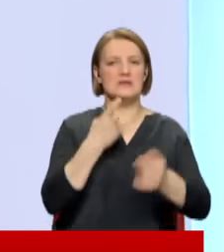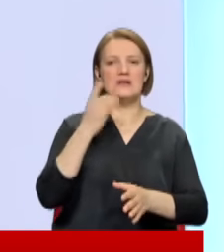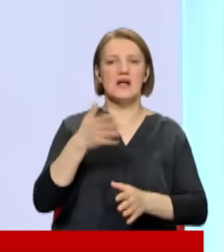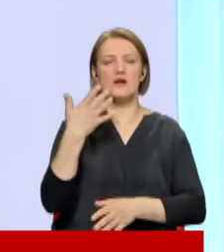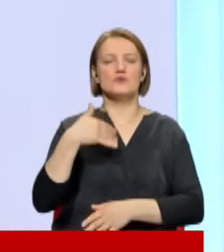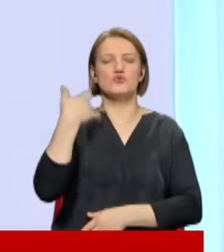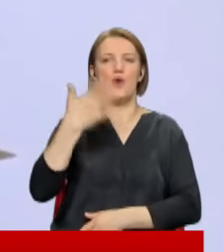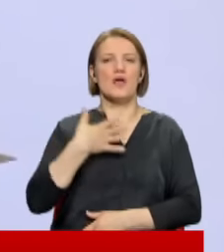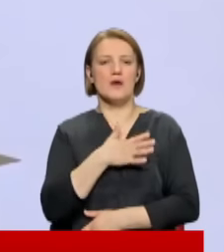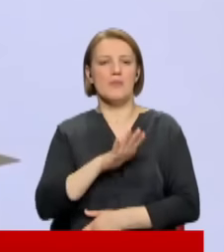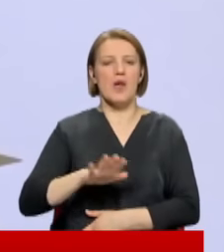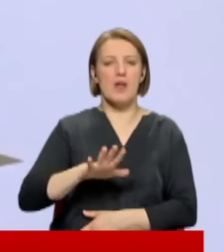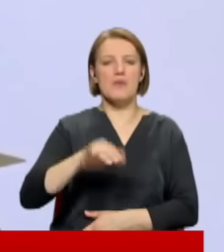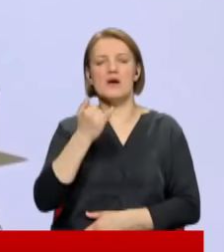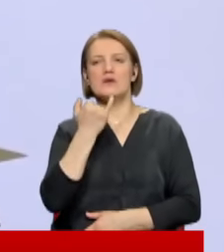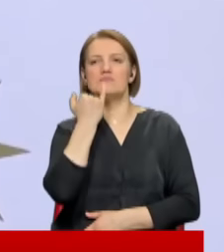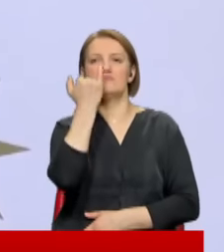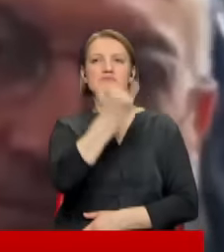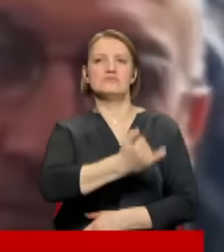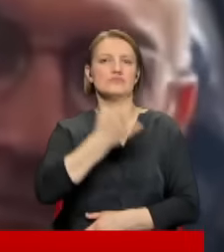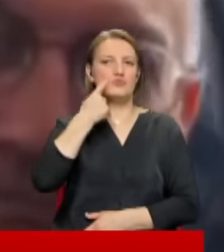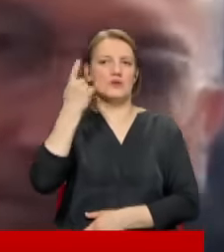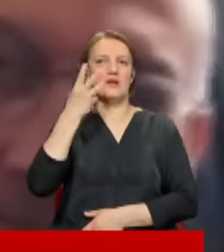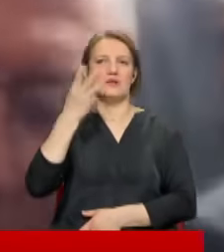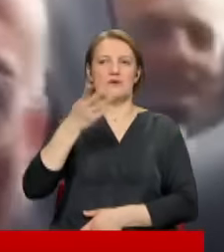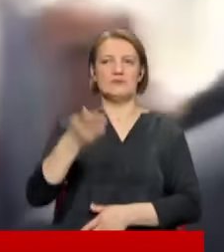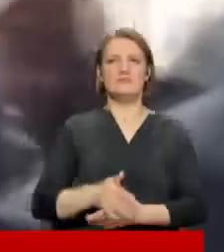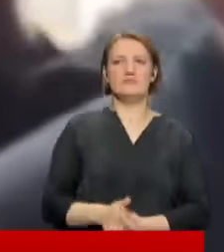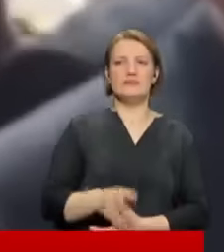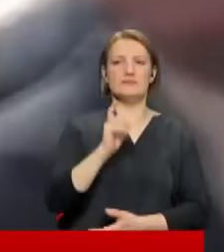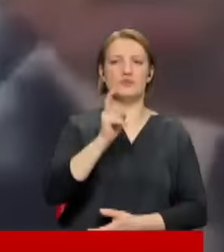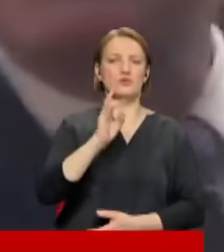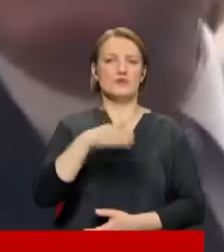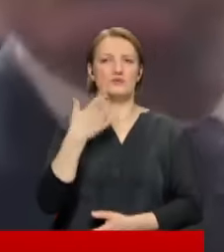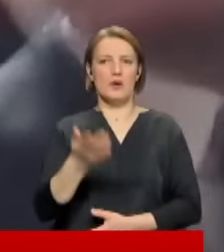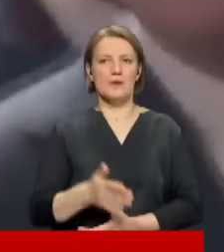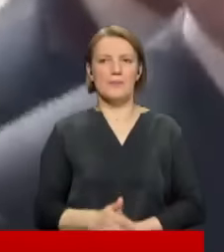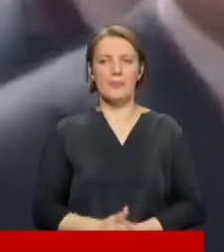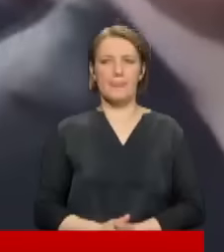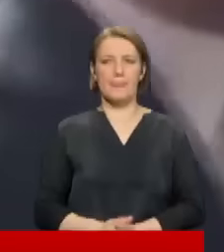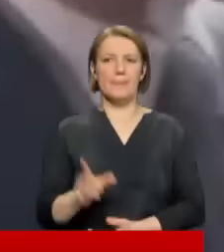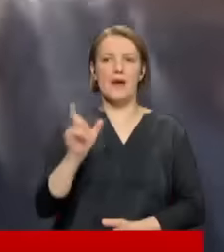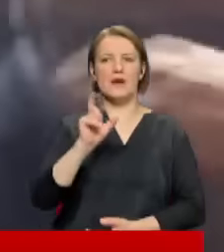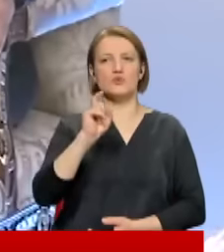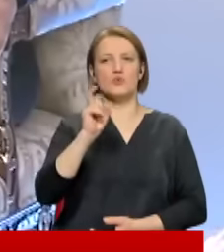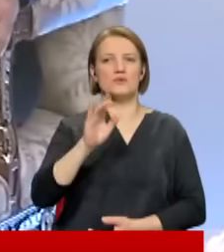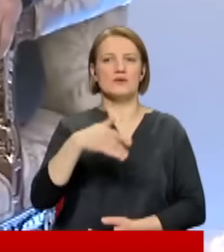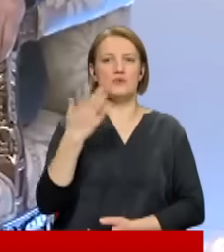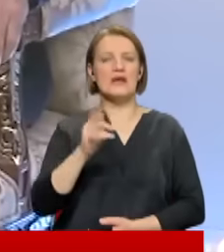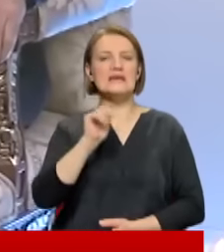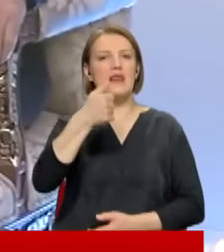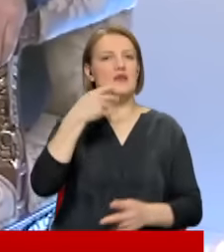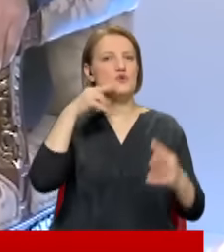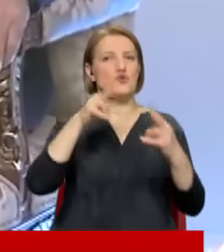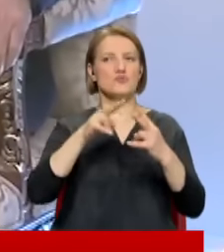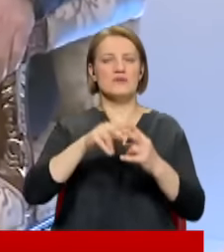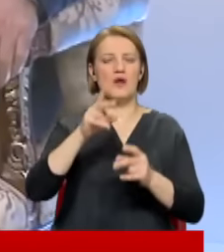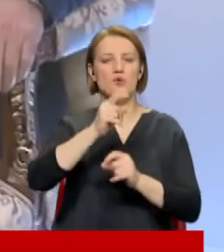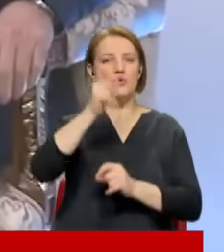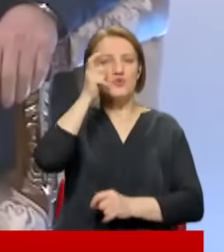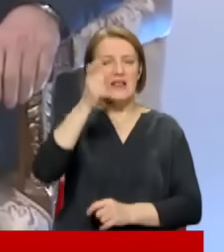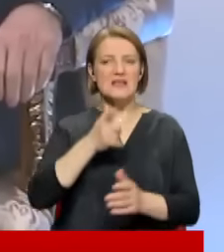CHP Genel Merkezi'ne gidecek Cumhurbaşkanı Erdoğan. Seli ziyaretimiz. 9'dan sonra. Ayın 9'undan sonra. Yarınki görüşmede Özgür